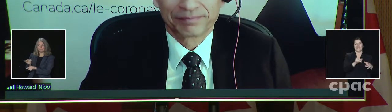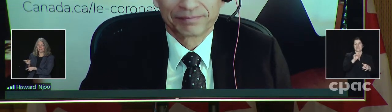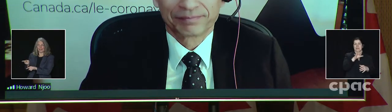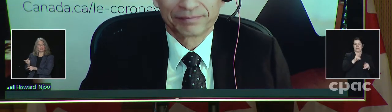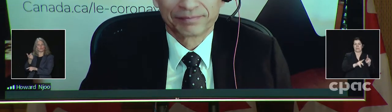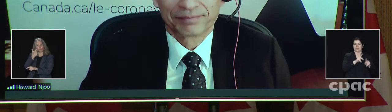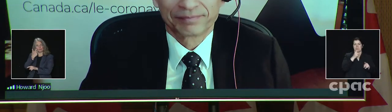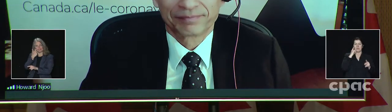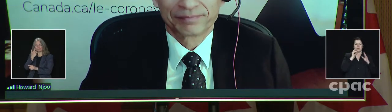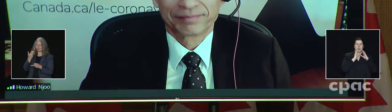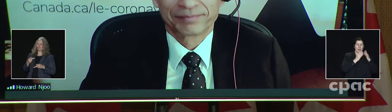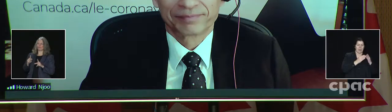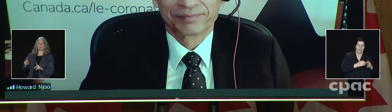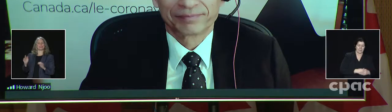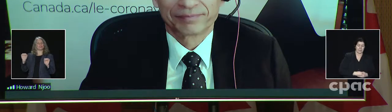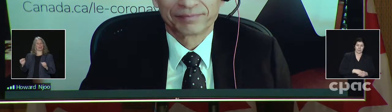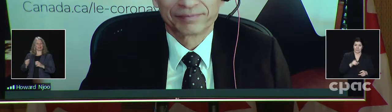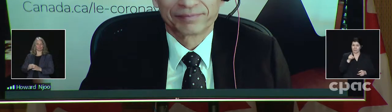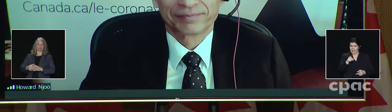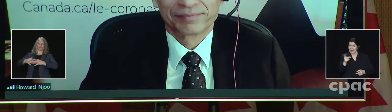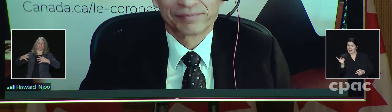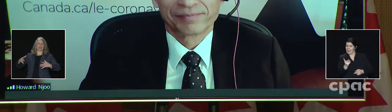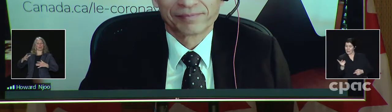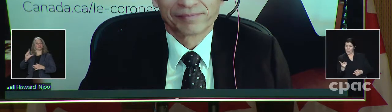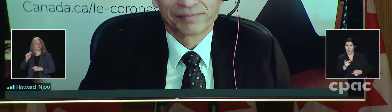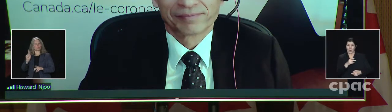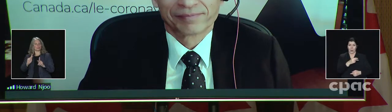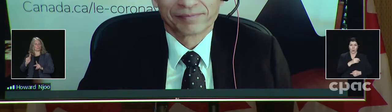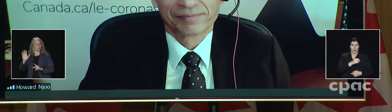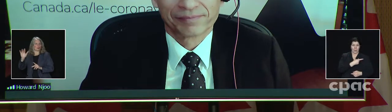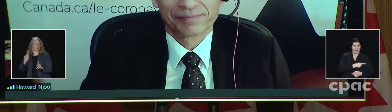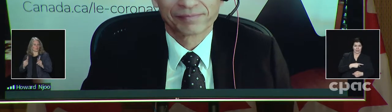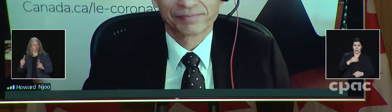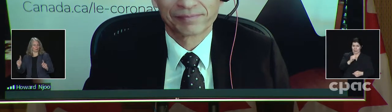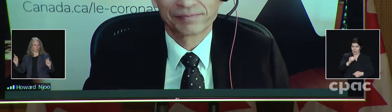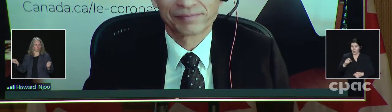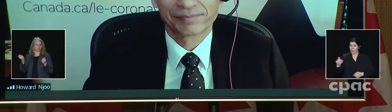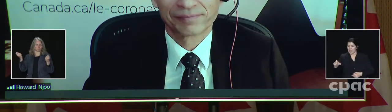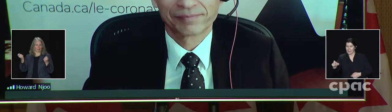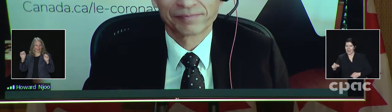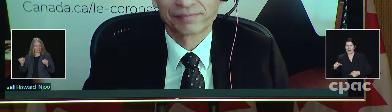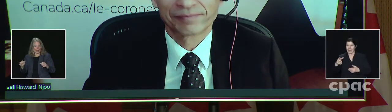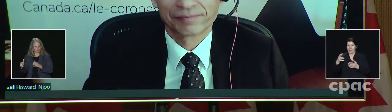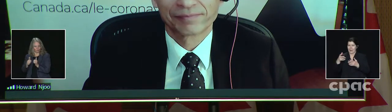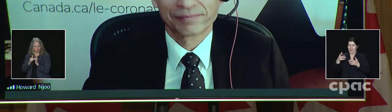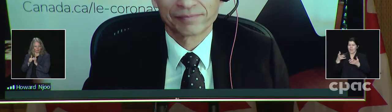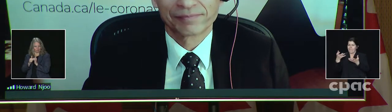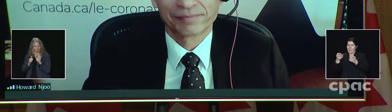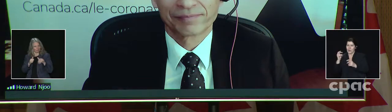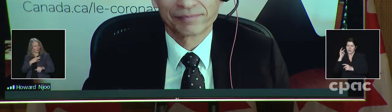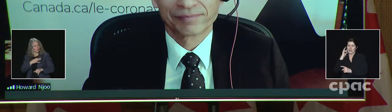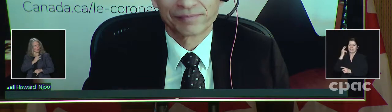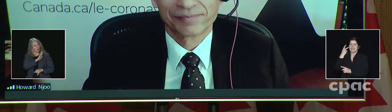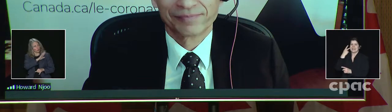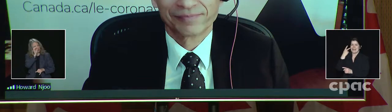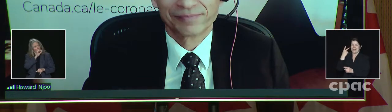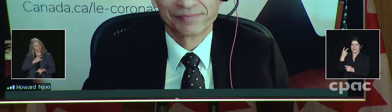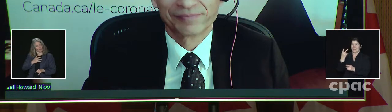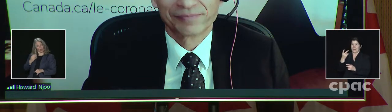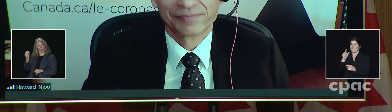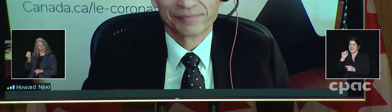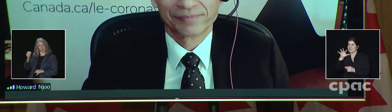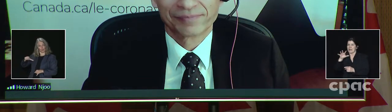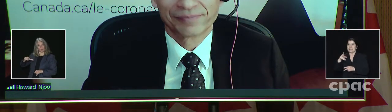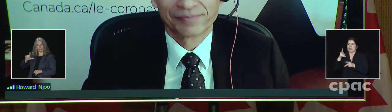voulais savoir, est-ce que vous espérez que ces deux provinces-là reviennent un peu sur leurs décisions et décident de diminuer le nombre